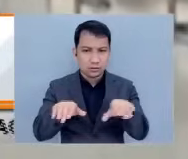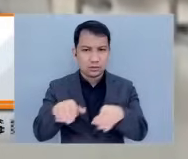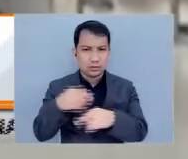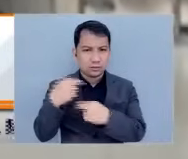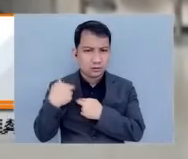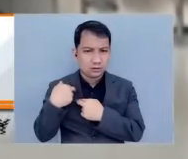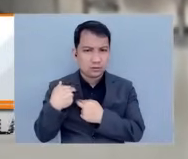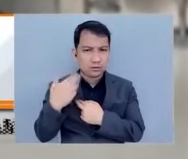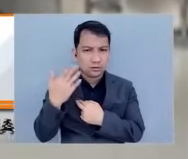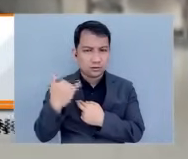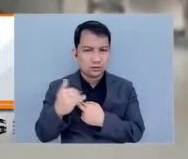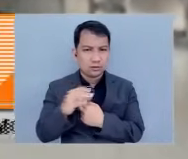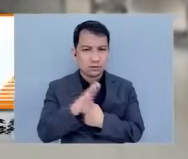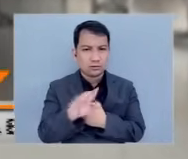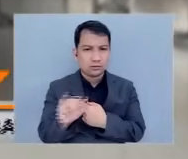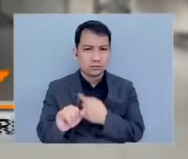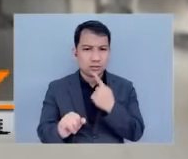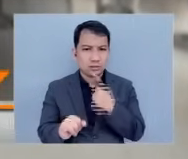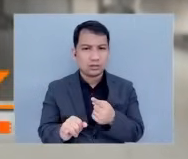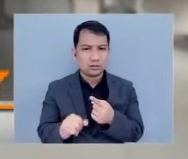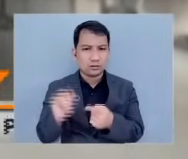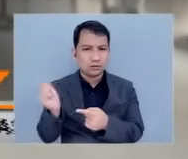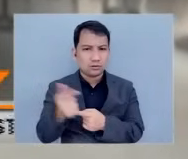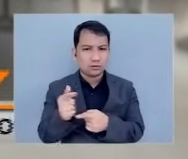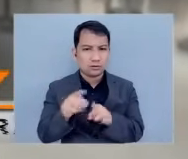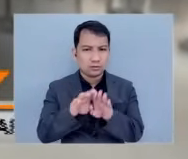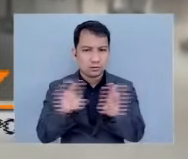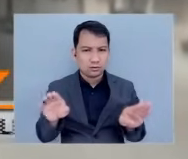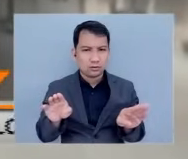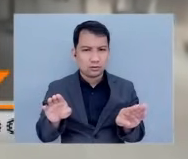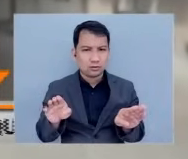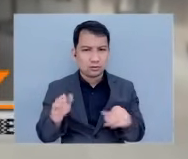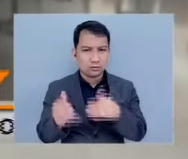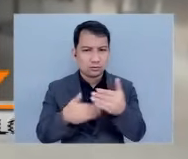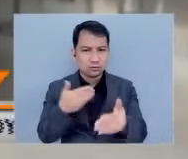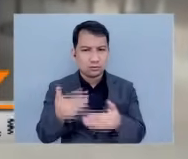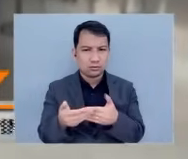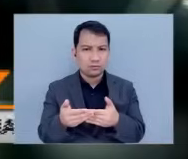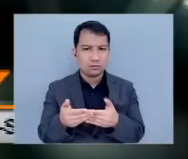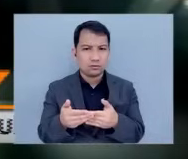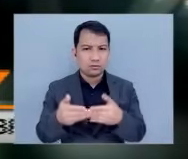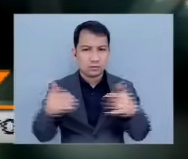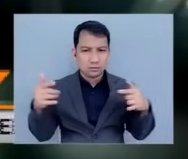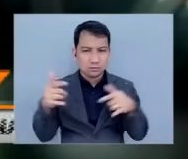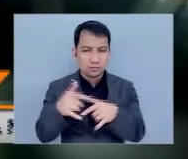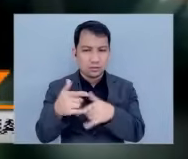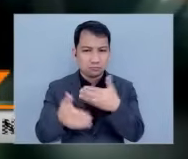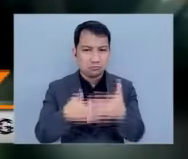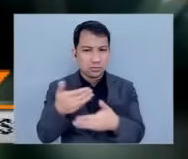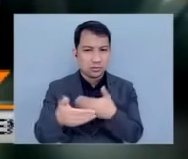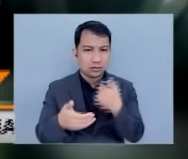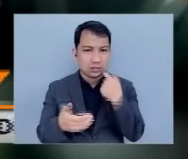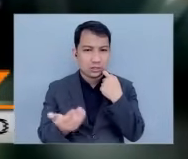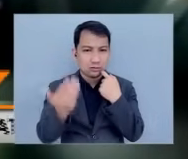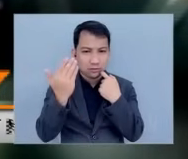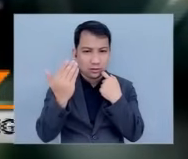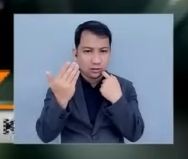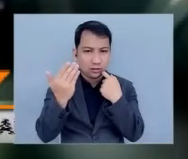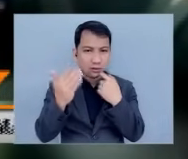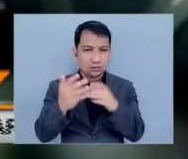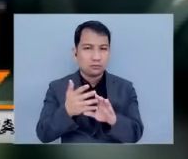ni immigration spokesperson Dana Sandoval, nagkataon lang na nagkasabay-sabay ang mga flight kaninang umaga kaya humaba ang